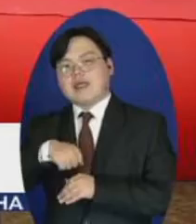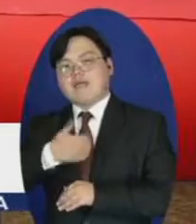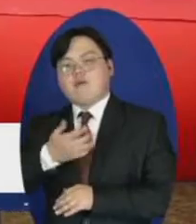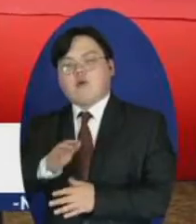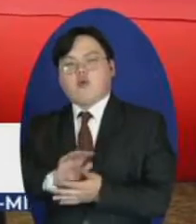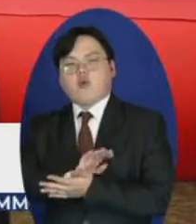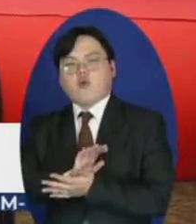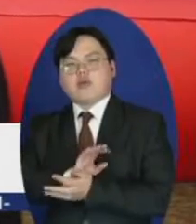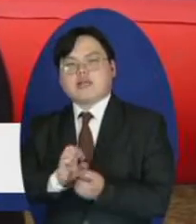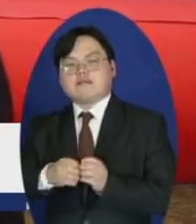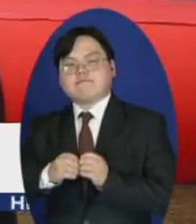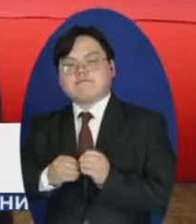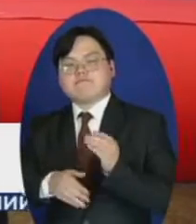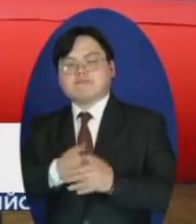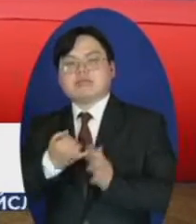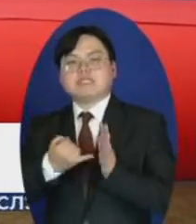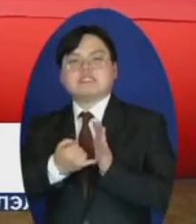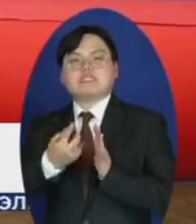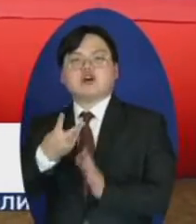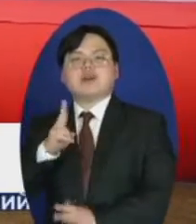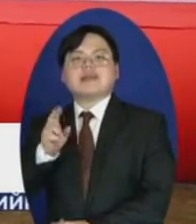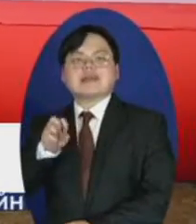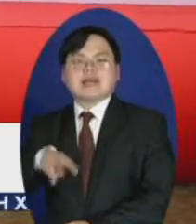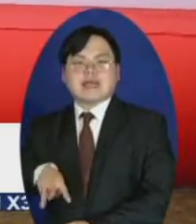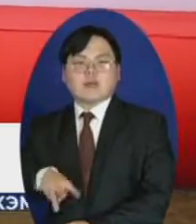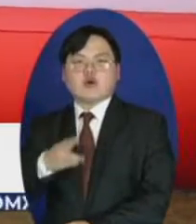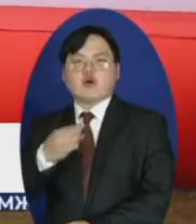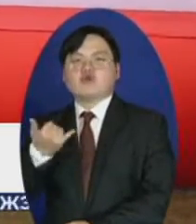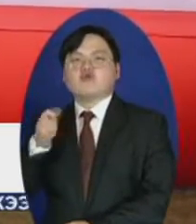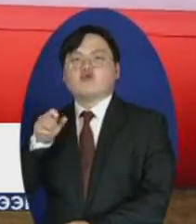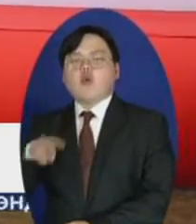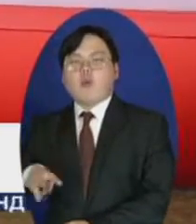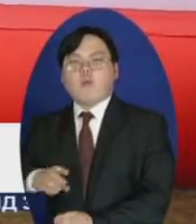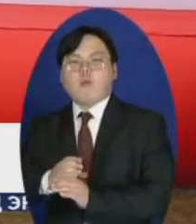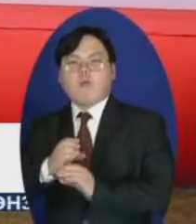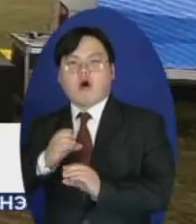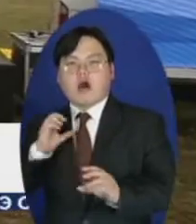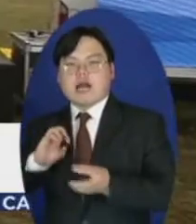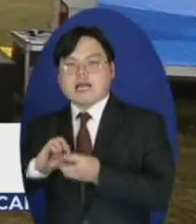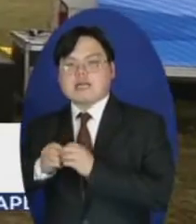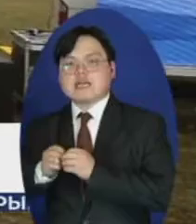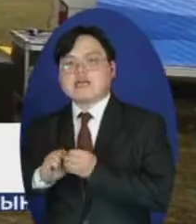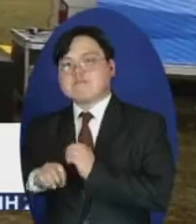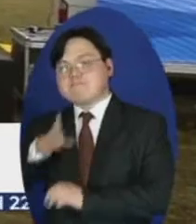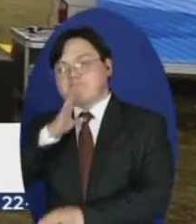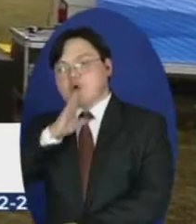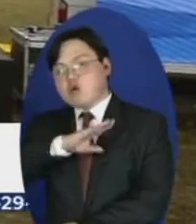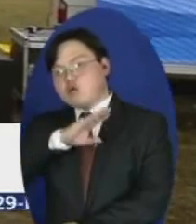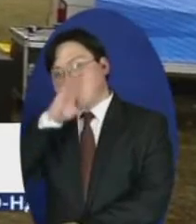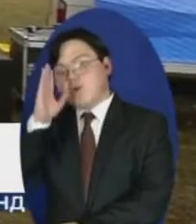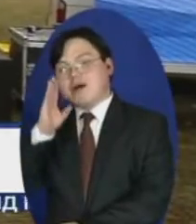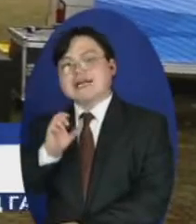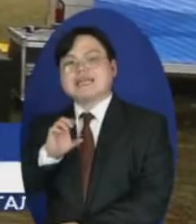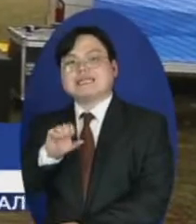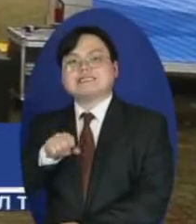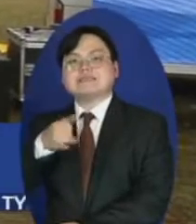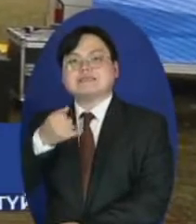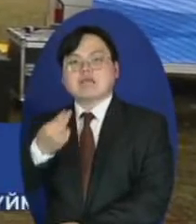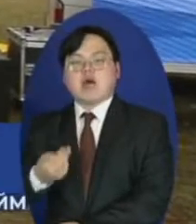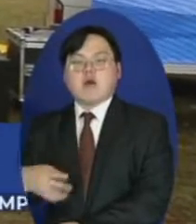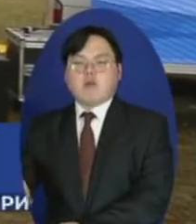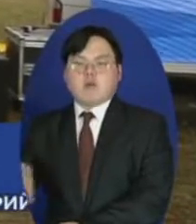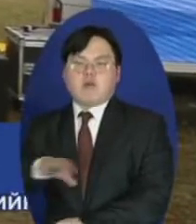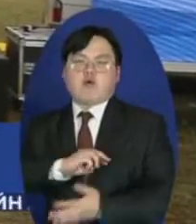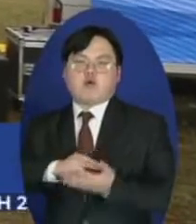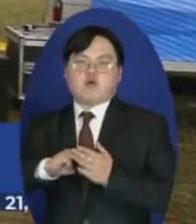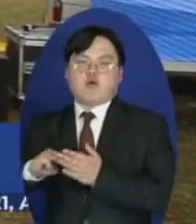нийтдээ 62 км гаруй одоо шугам сүлжээг бүрэн шинжилгэх ёстой. Энийгээ бүрэн хийх болсон. Дулааны станц нь үндсэндээ одоо зохицоороо